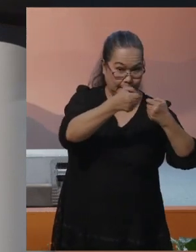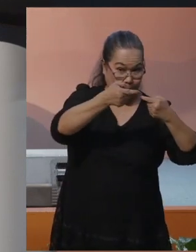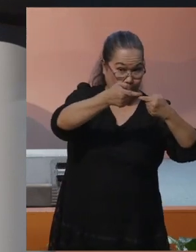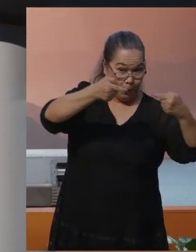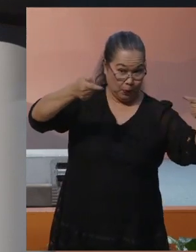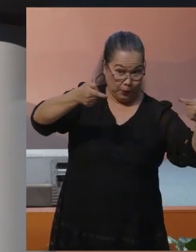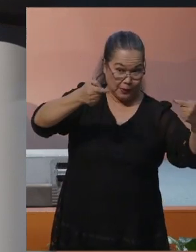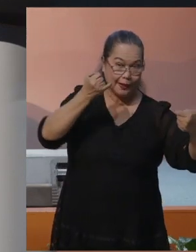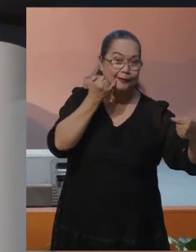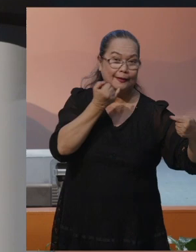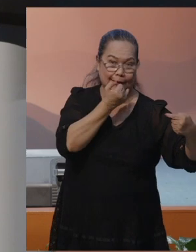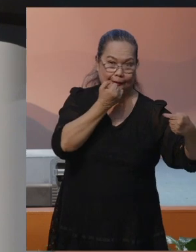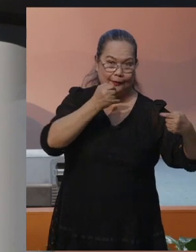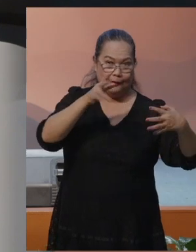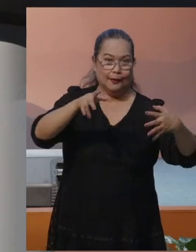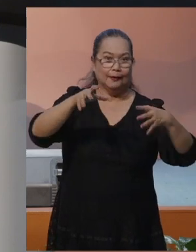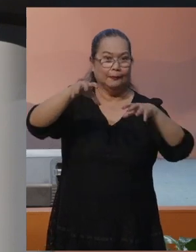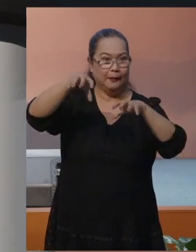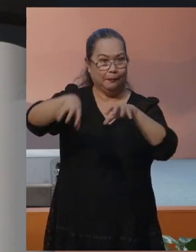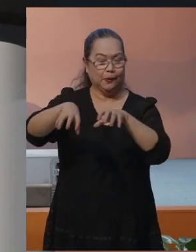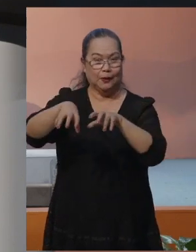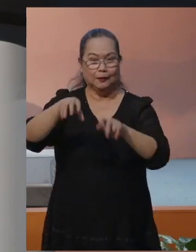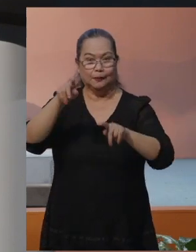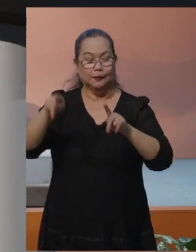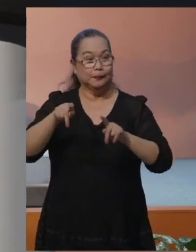kanyang bayan.